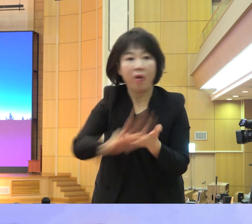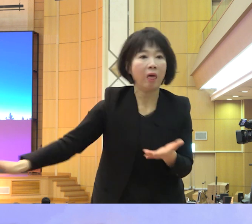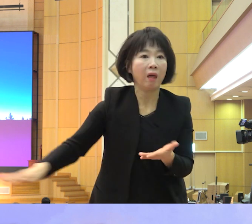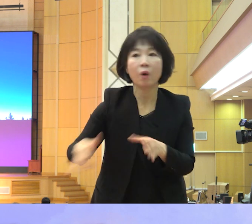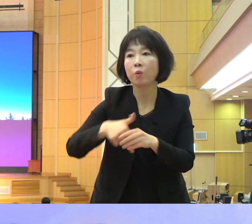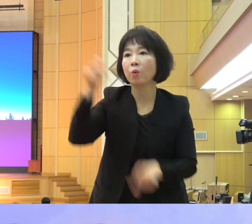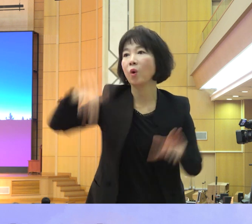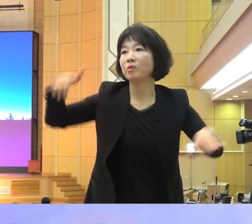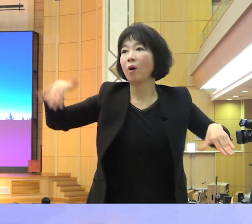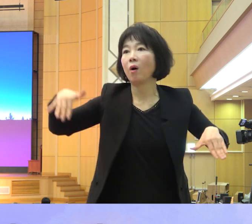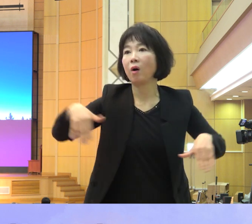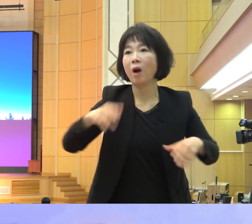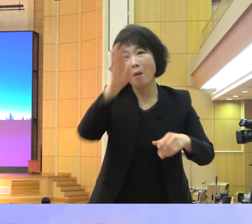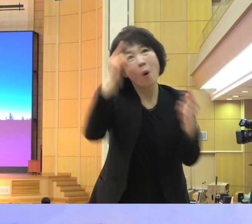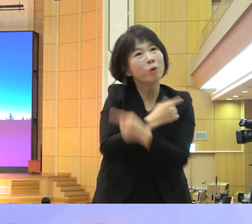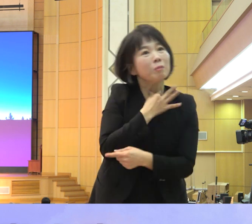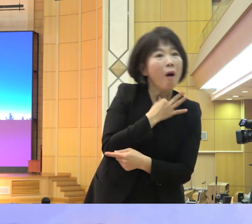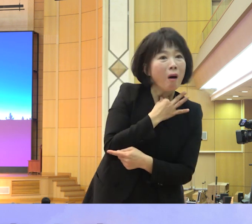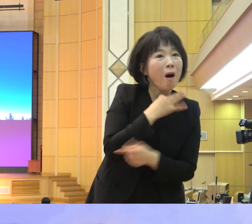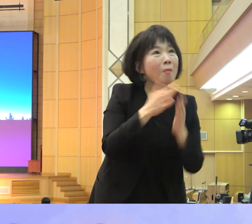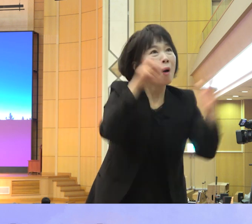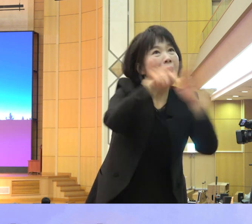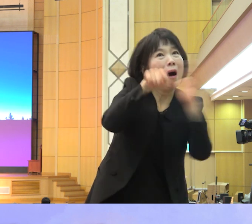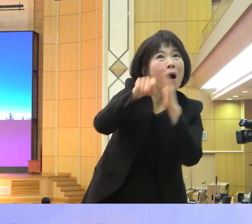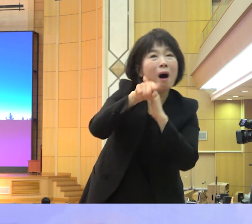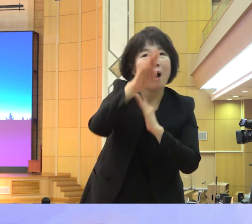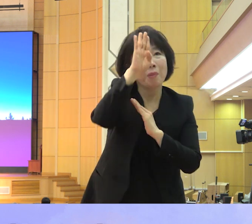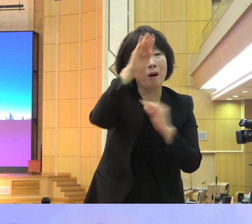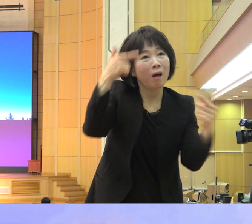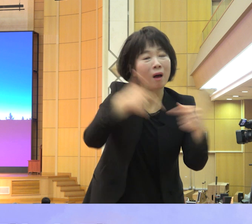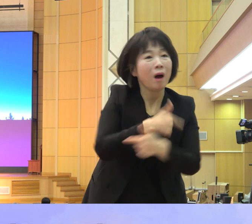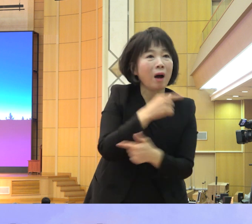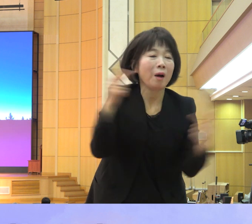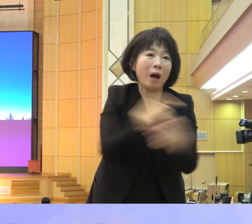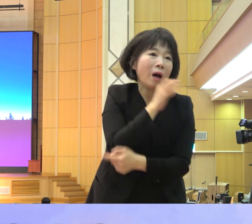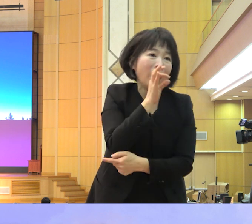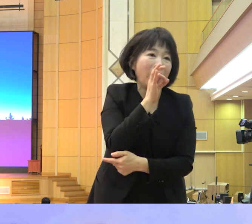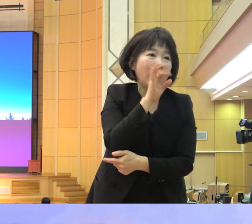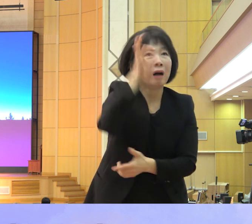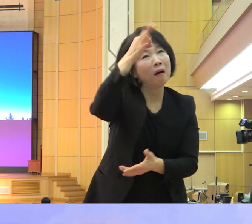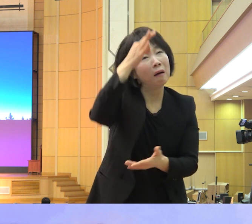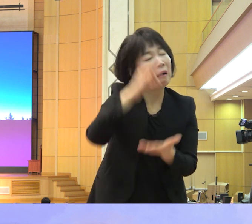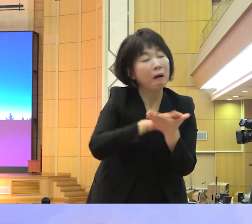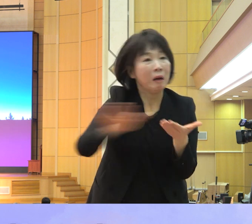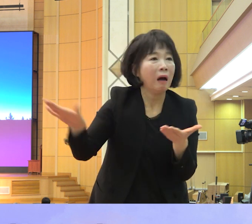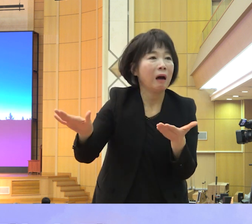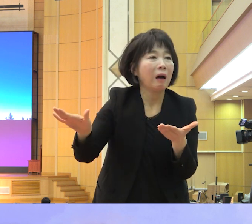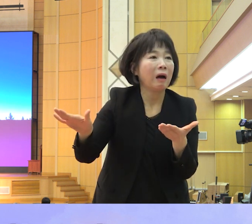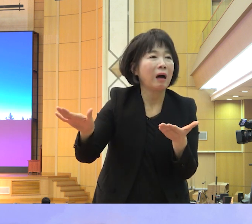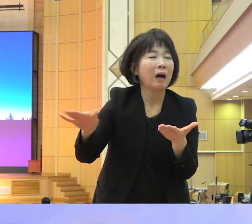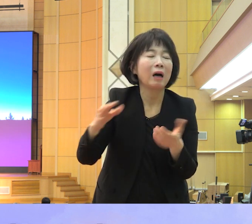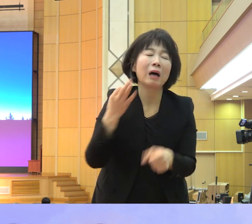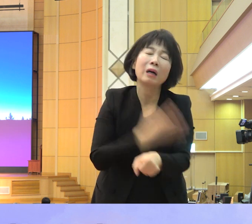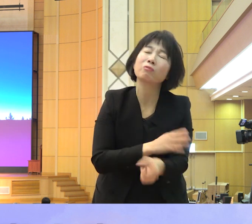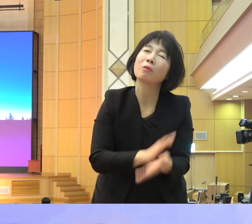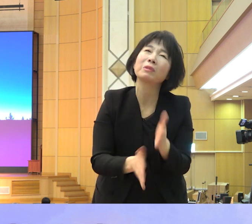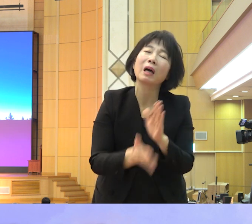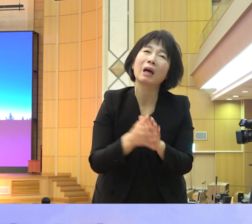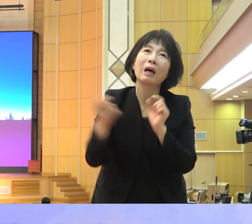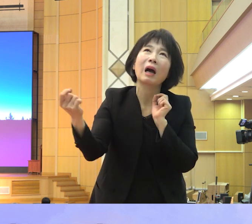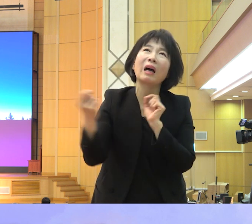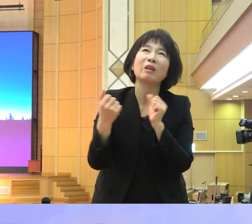다 잃어버리고 이제는 죽을 날만 기다리다가 예수의 소문을 들었더라.